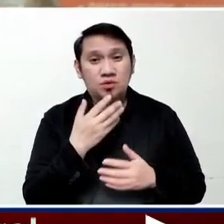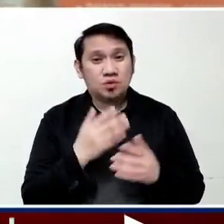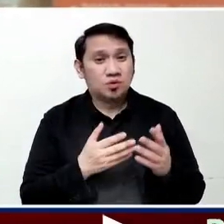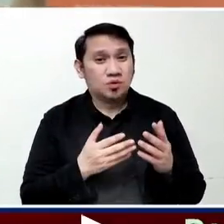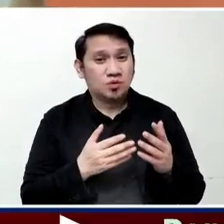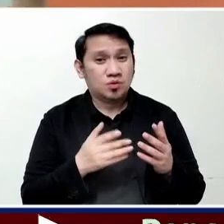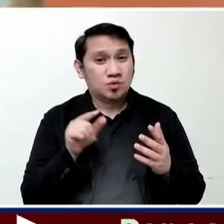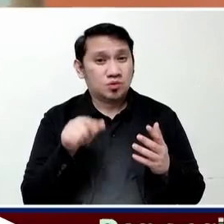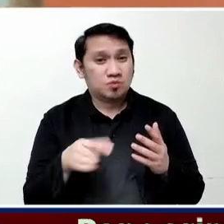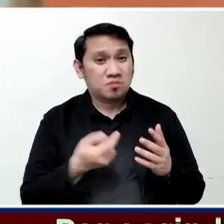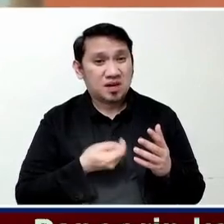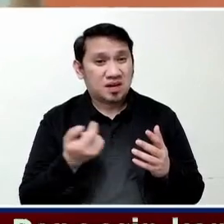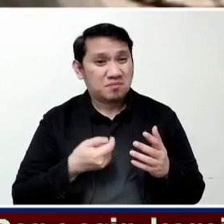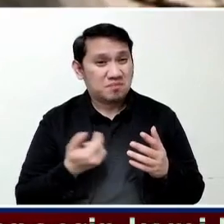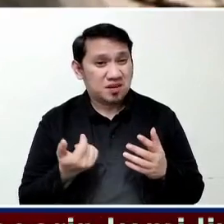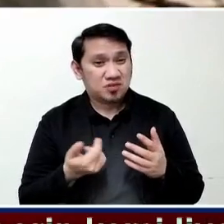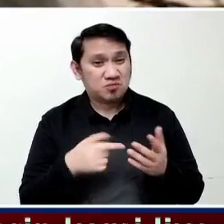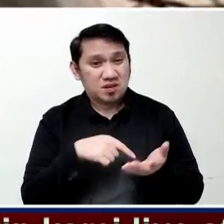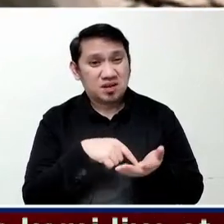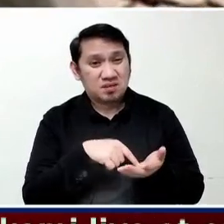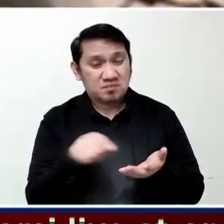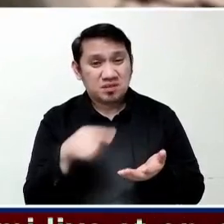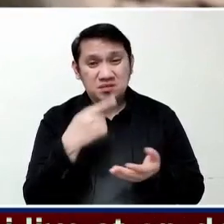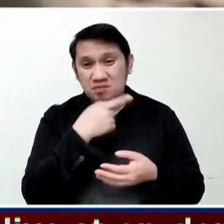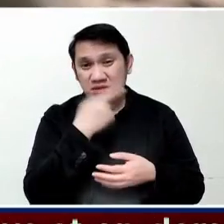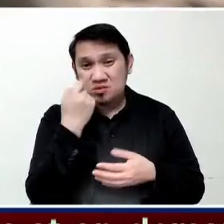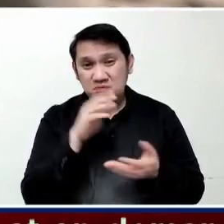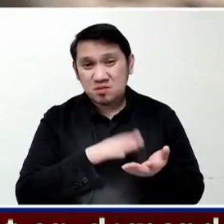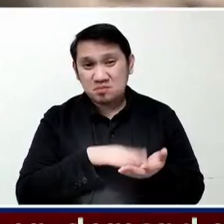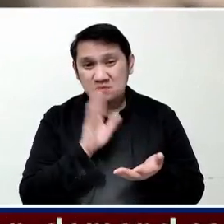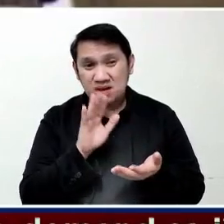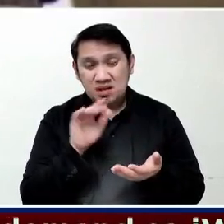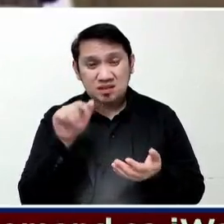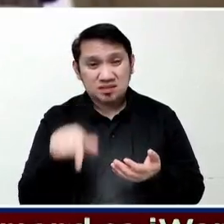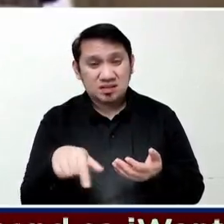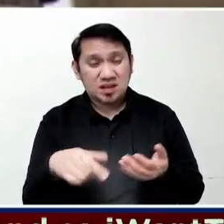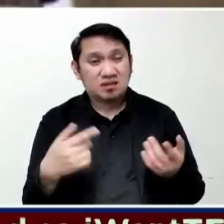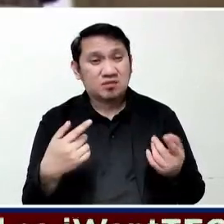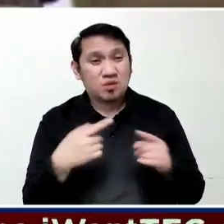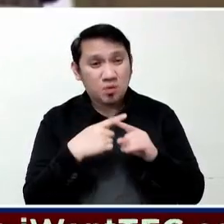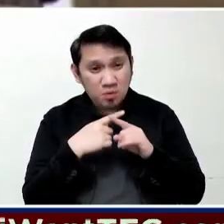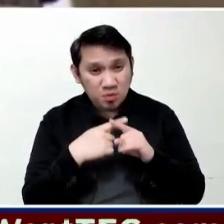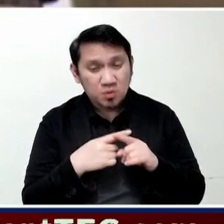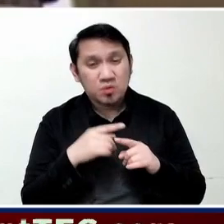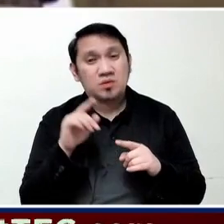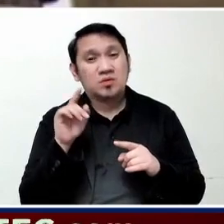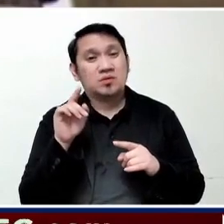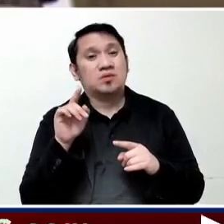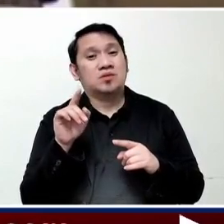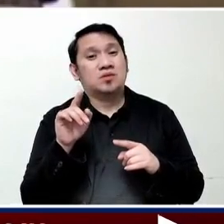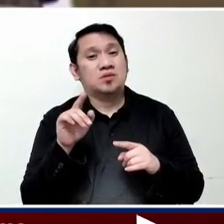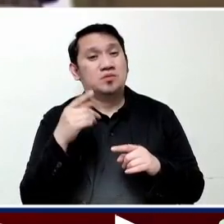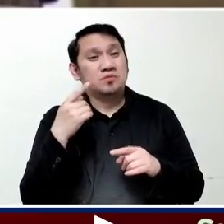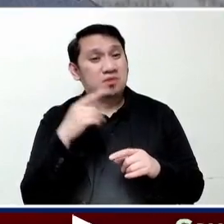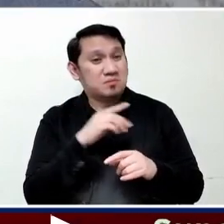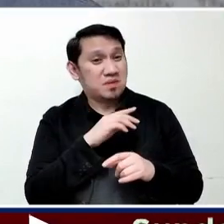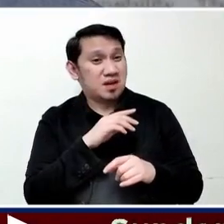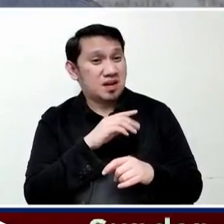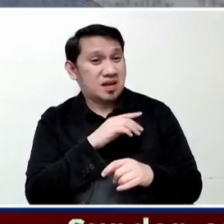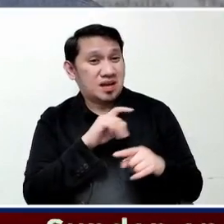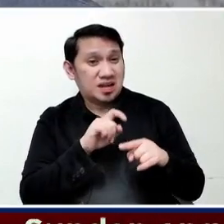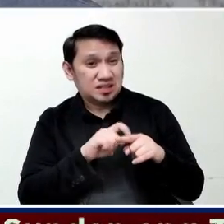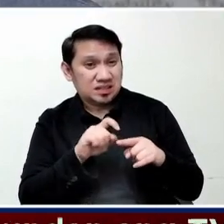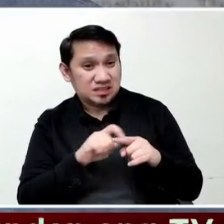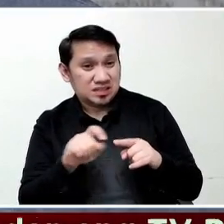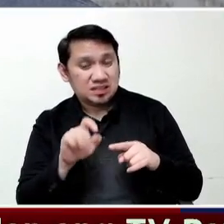sa kuryente dahil sa pagsipa ng presyo ng panggatong na fossil fuel ng mga power plants.